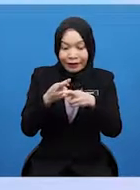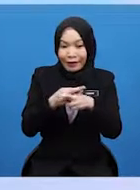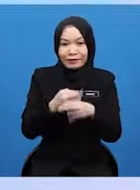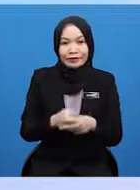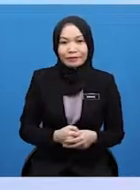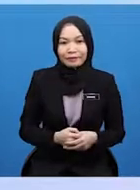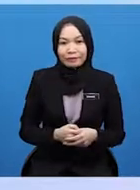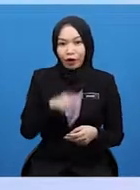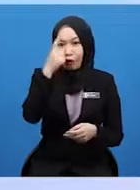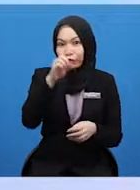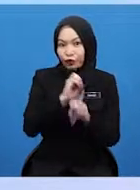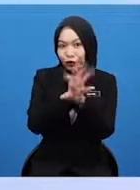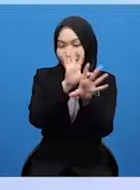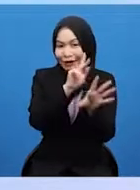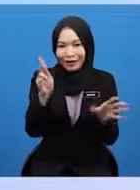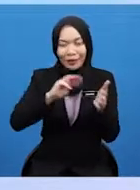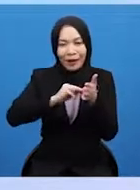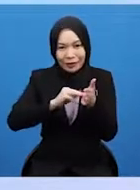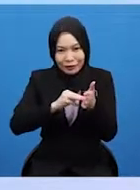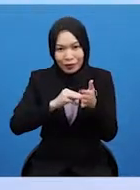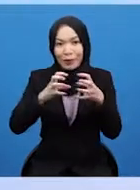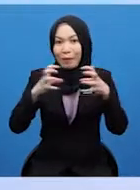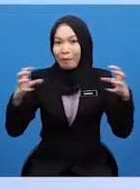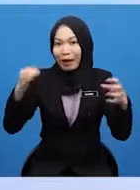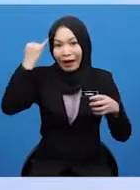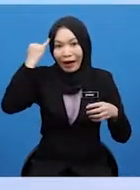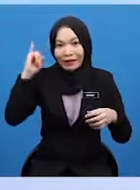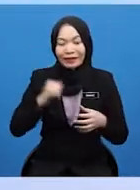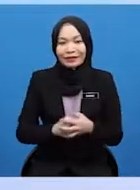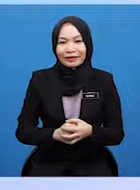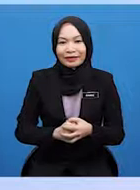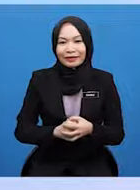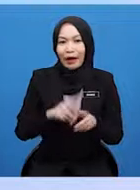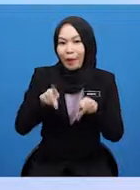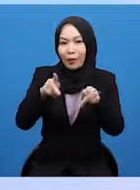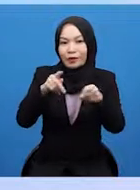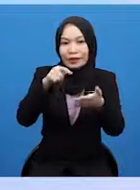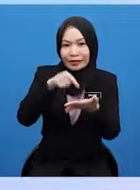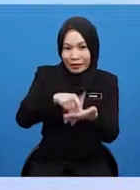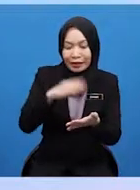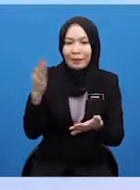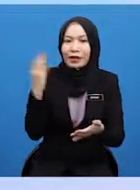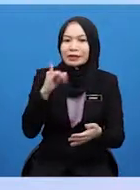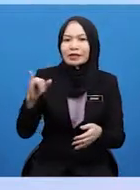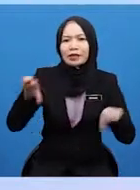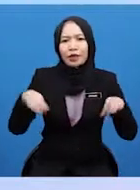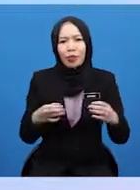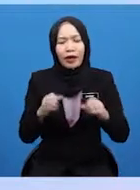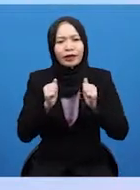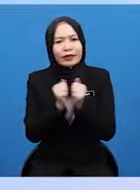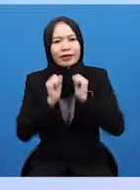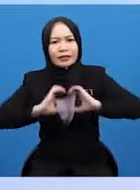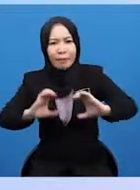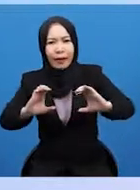idea. Proses ini biasanya dilakukan dengan sangat cepat dan tanpa sebarang pembetulan, dan medium paling